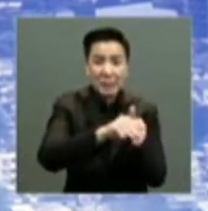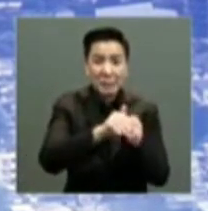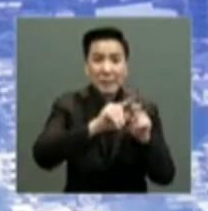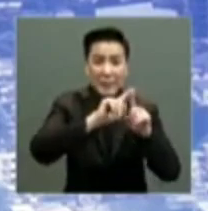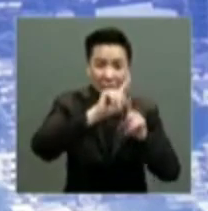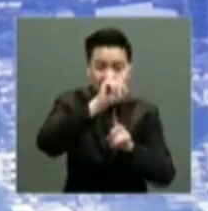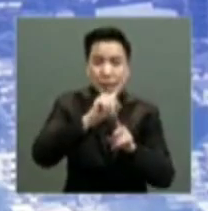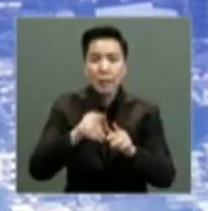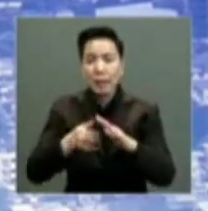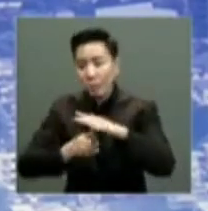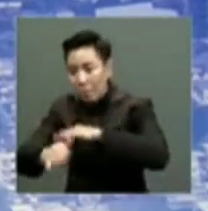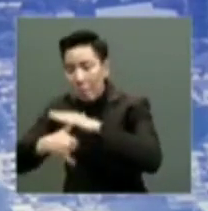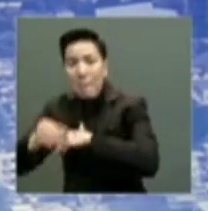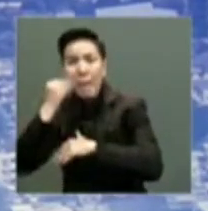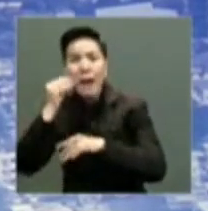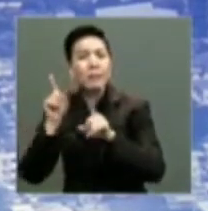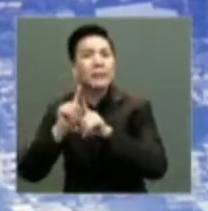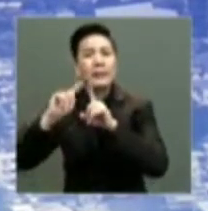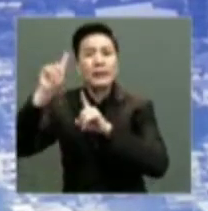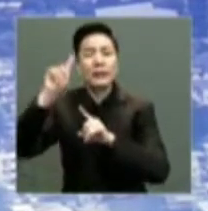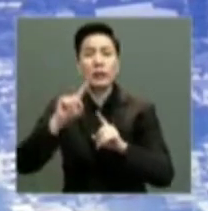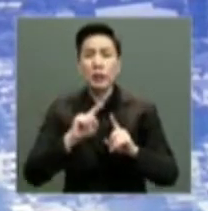อย่าทำเหมือนกับทางด้านของการแพร่กระจายเชื้อผมก็ถามอยู่กับทางฝ่ายมั่นคงว่าเออคนที่ละเมิดเนี่ยจังหวัดที่ละเมิดกับกับจังหวัดที่ติดเชื้อเนี่ยมันจะคล้ายๆกันไหมเธอเห็นตรงนี้แหละกรุงเทพฯเนี่ยอันดับหนึ่งของเรารายงานคนติดชื่ออันดับ1